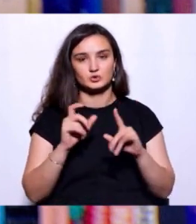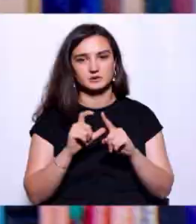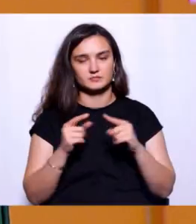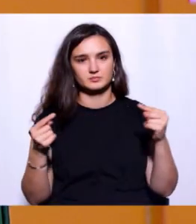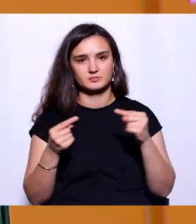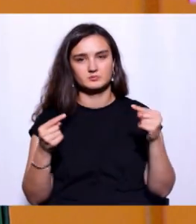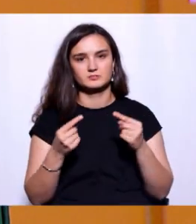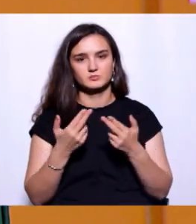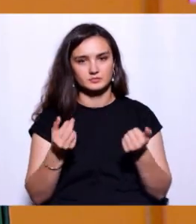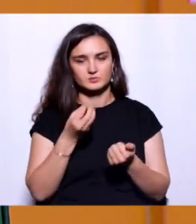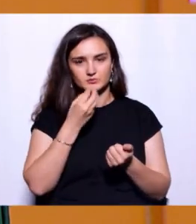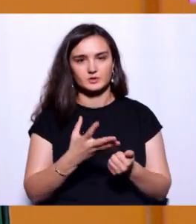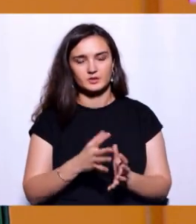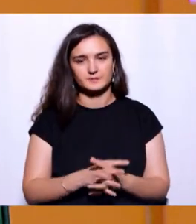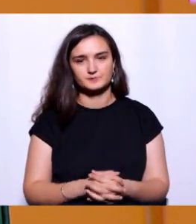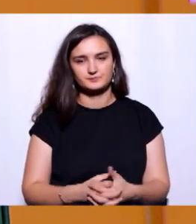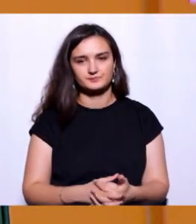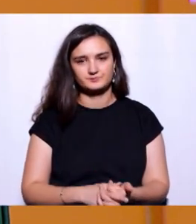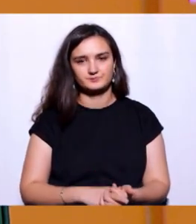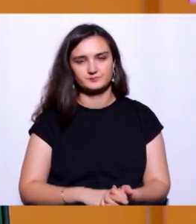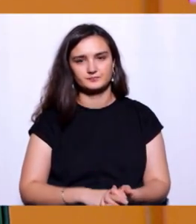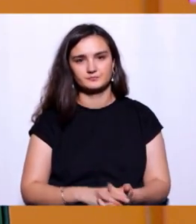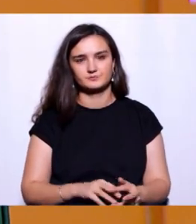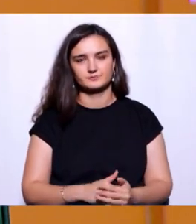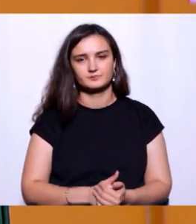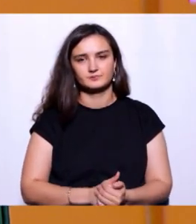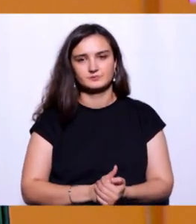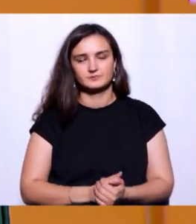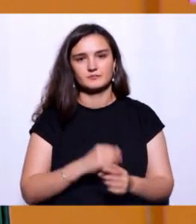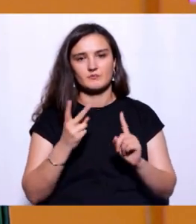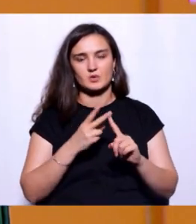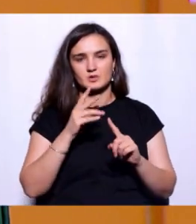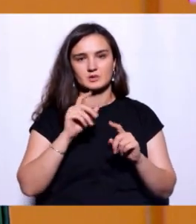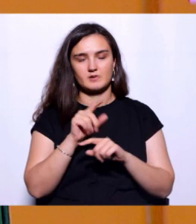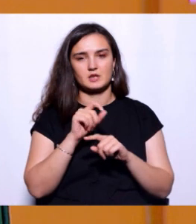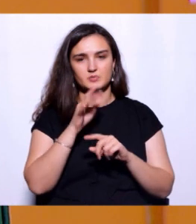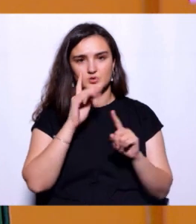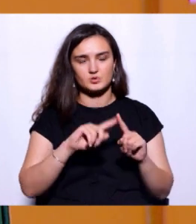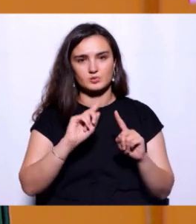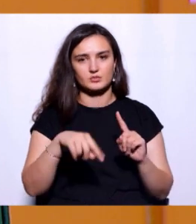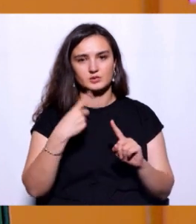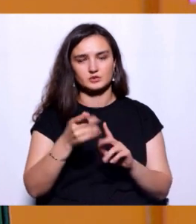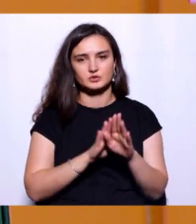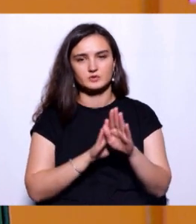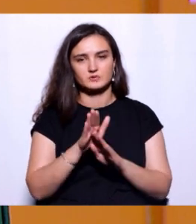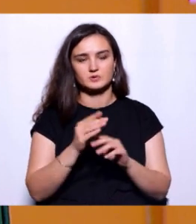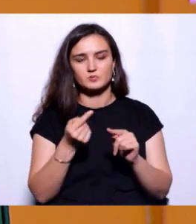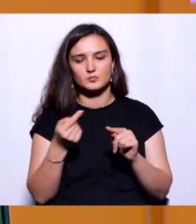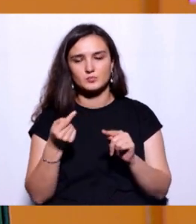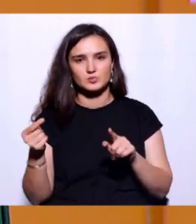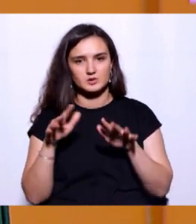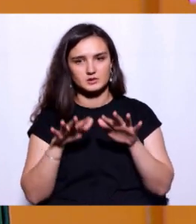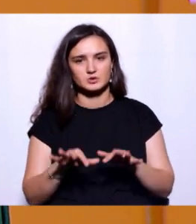words. Okay, Zach. ახლა კი მეორე დავალების დროა. შეავსეთ გამოტოვებული